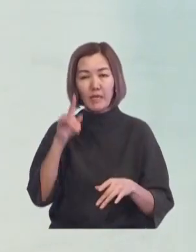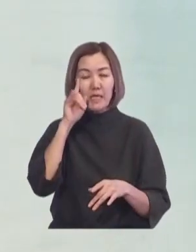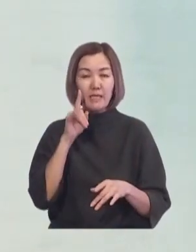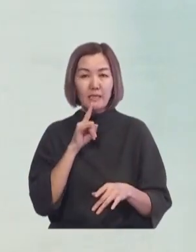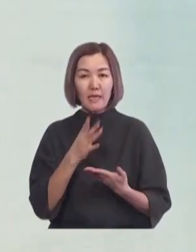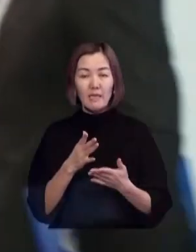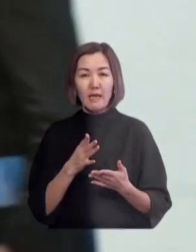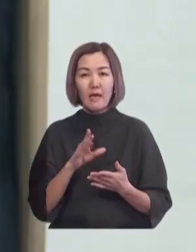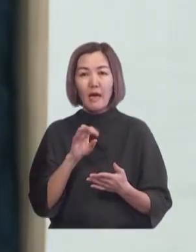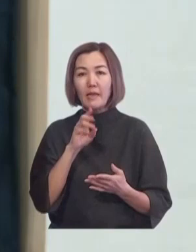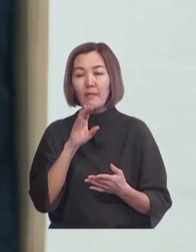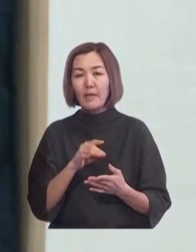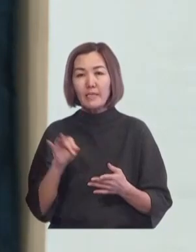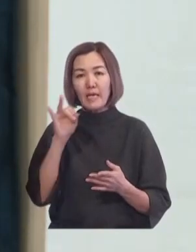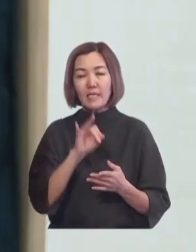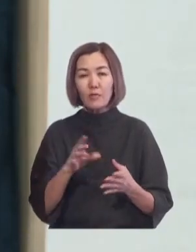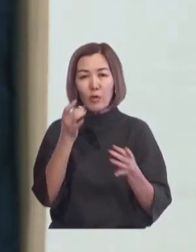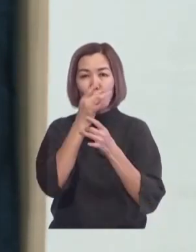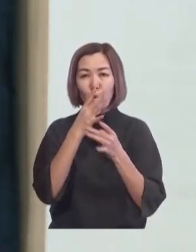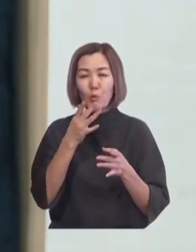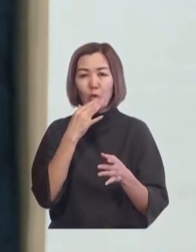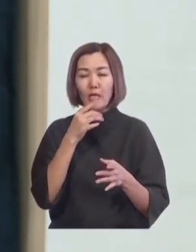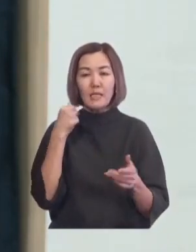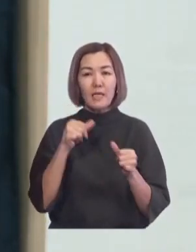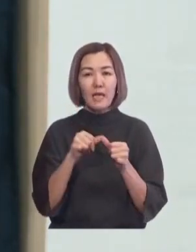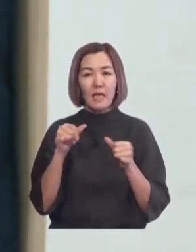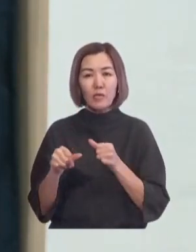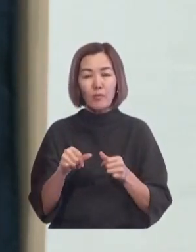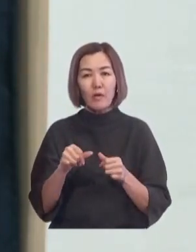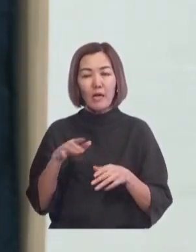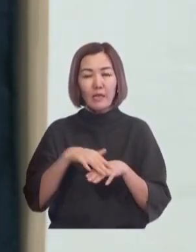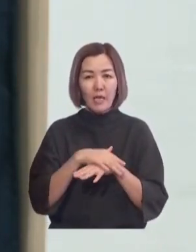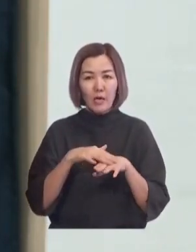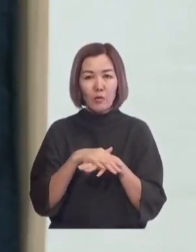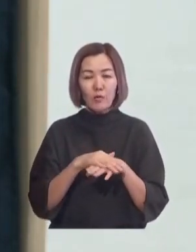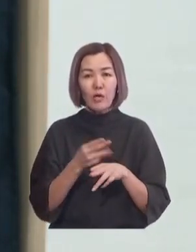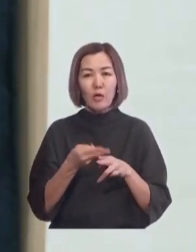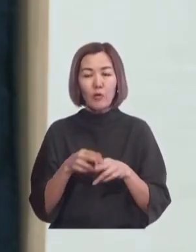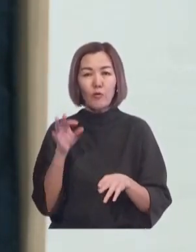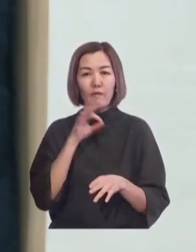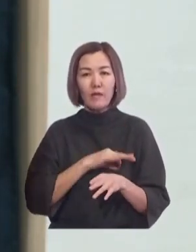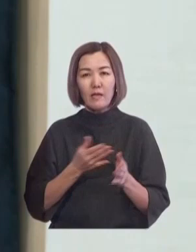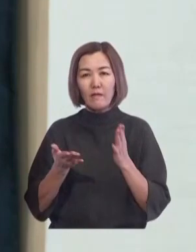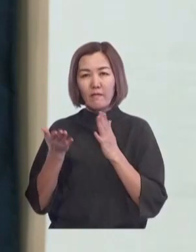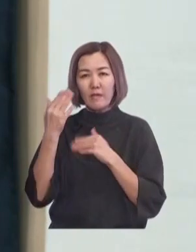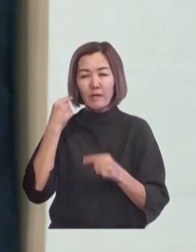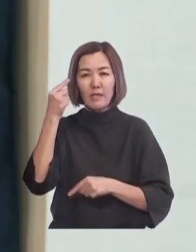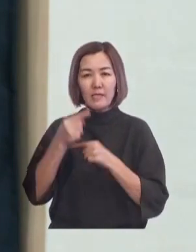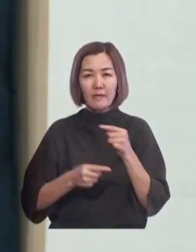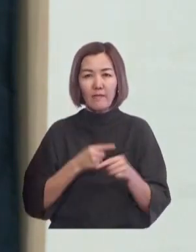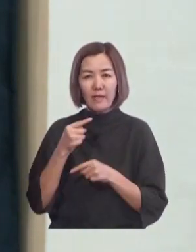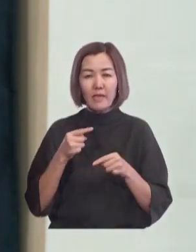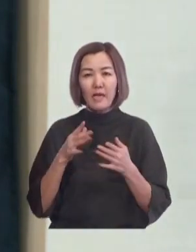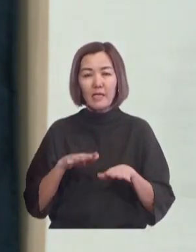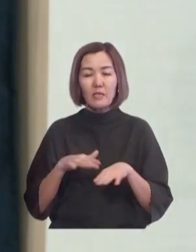Казахстана. В ономастике история, культура, национальные особенности страны и народа, которые складываются из древних, исконных названий